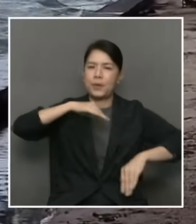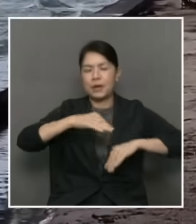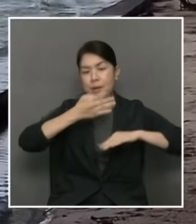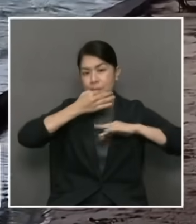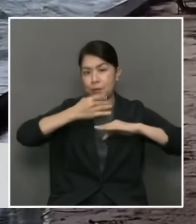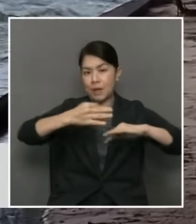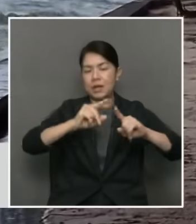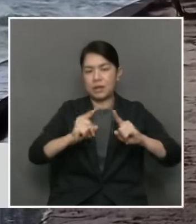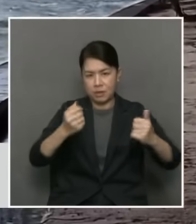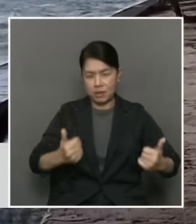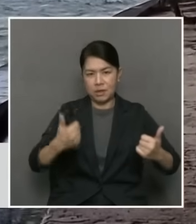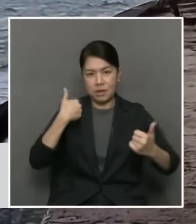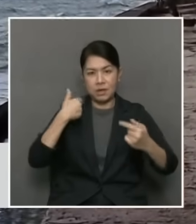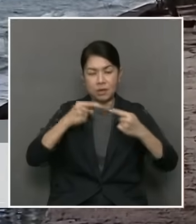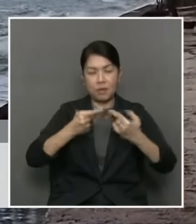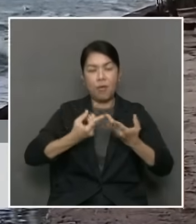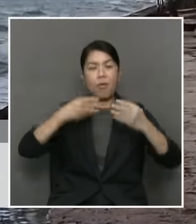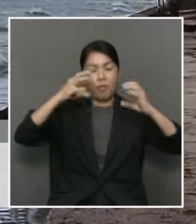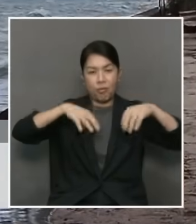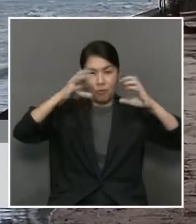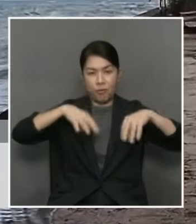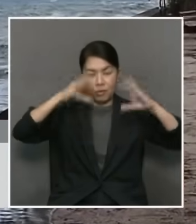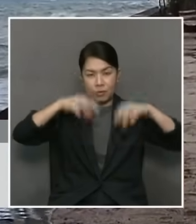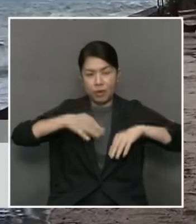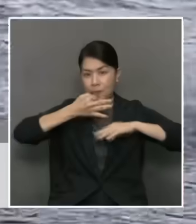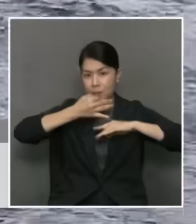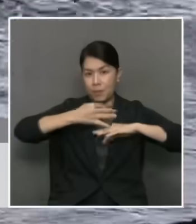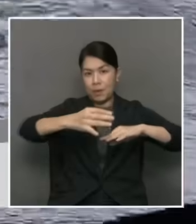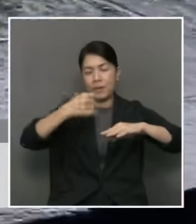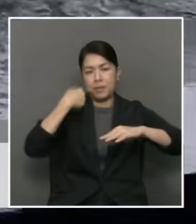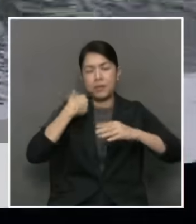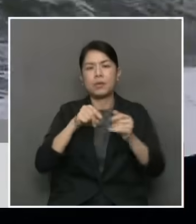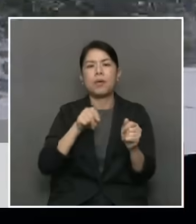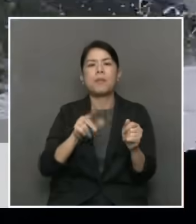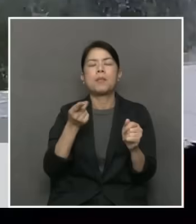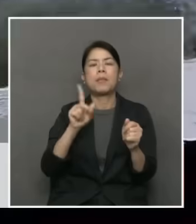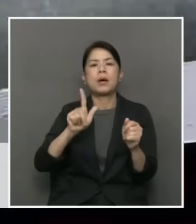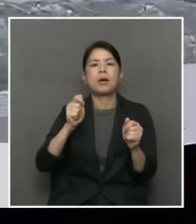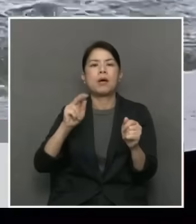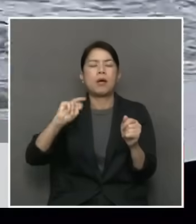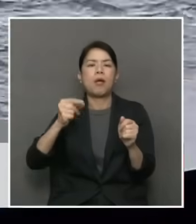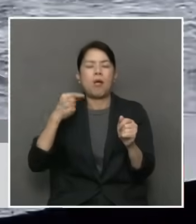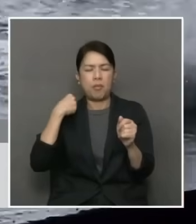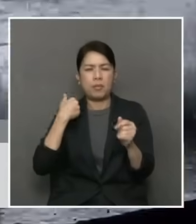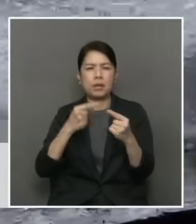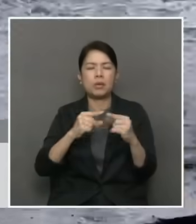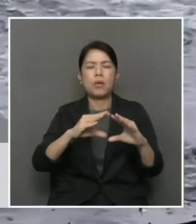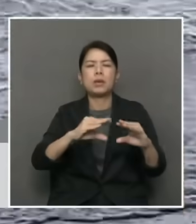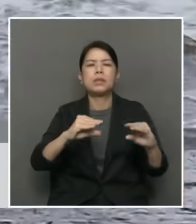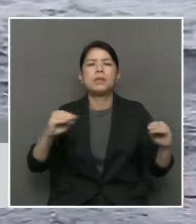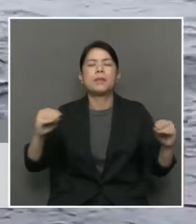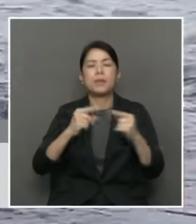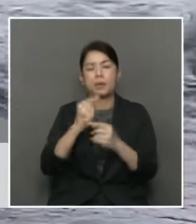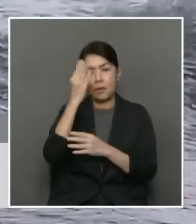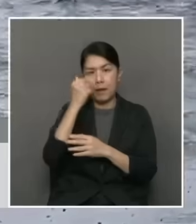แรงบริเวณชายหาดบานชื่นพื้นที่ตำบลไม้รูดอำเภอคลองใหญ่ค่อนข้างเงียบเหงามาหลายวันแล้วค่ะเพราะว่า